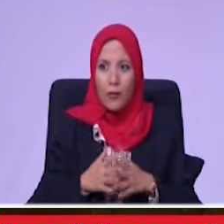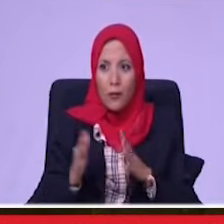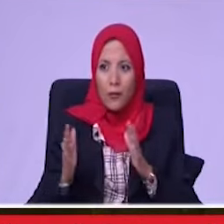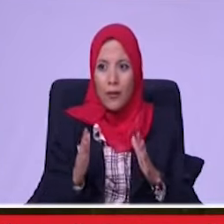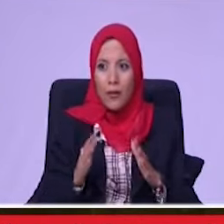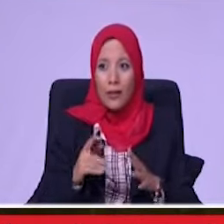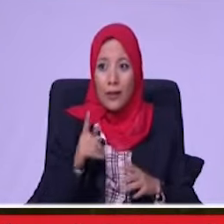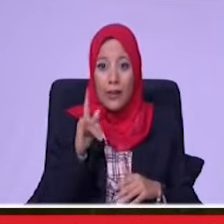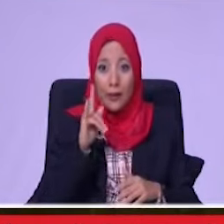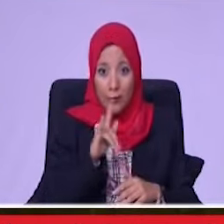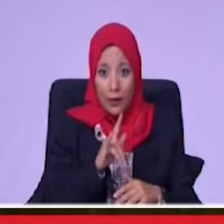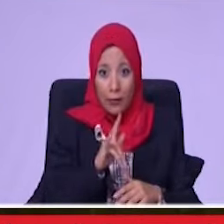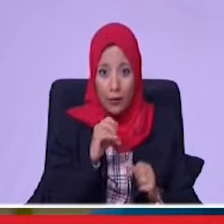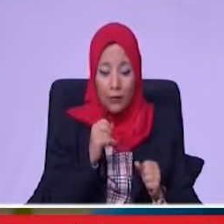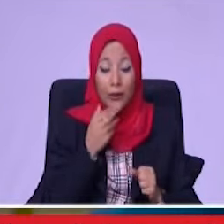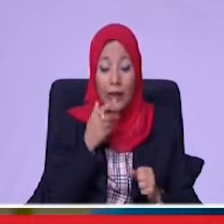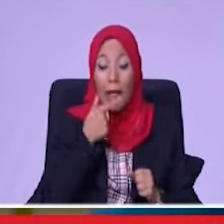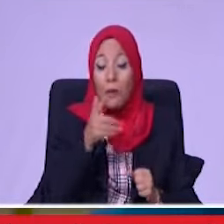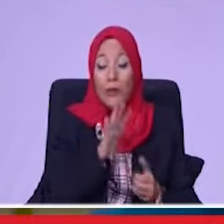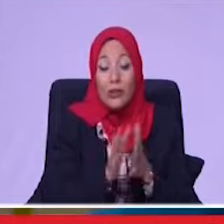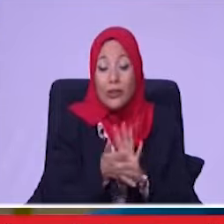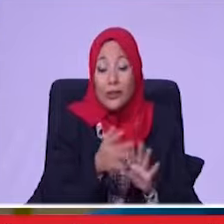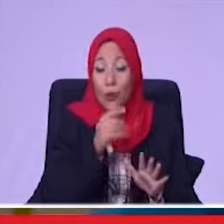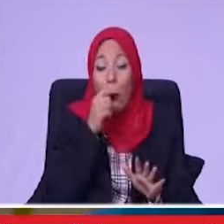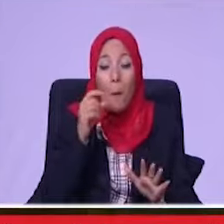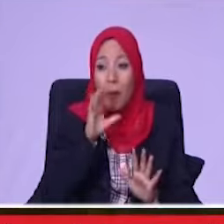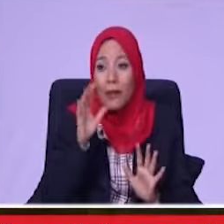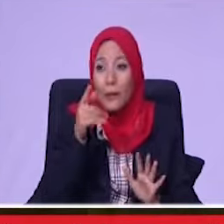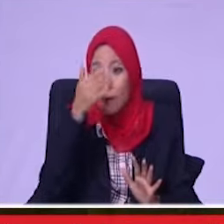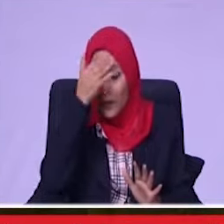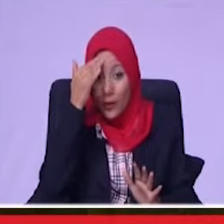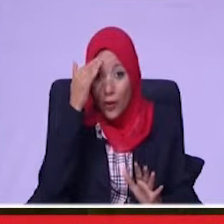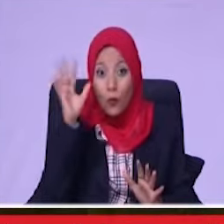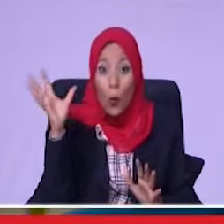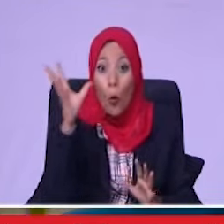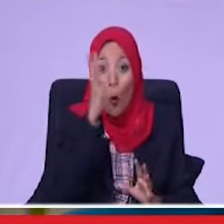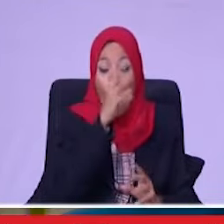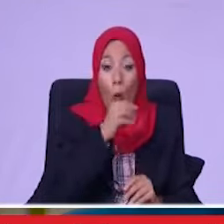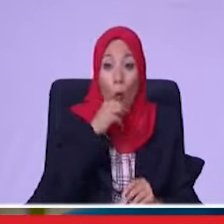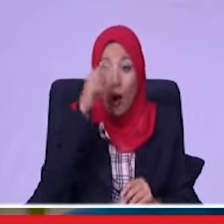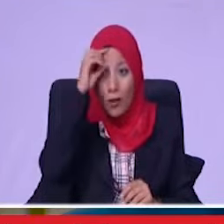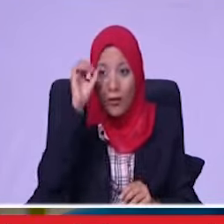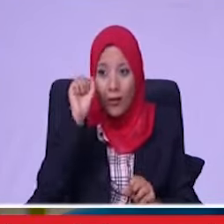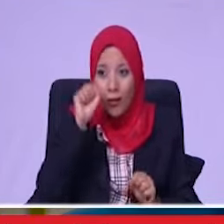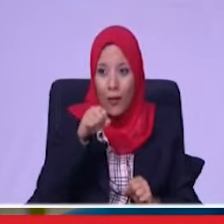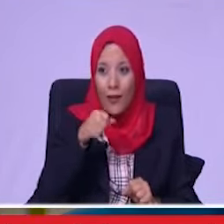انت بتحب الشيخ عبد الرحمن الحذيفي؟ انت حافظ القرآن كله؟